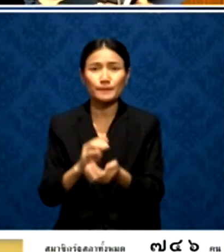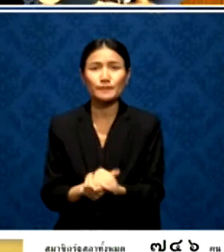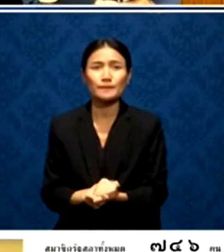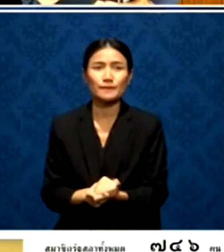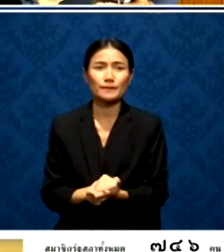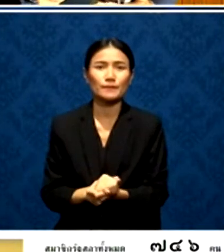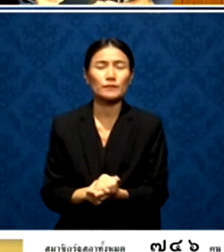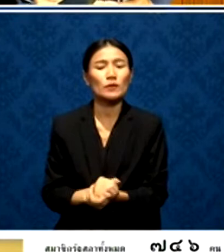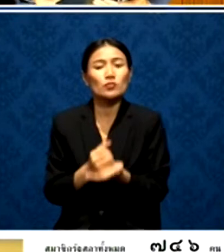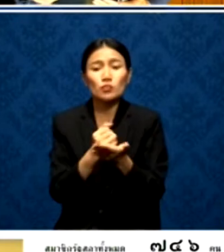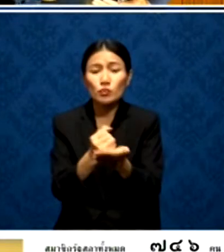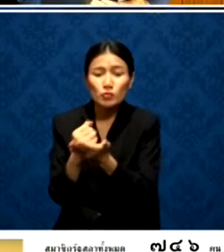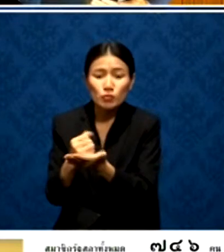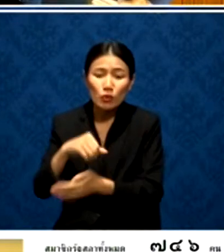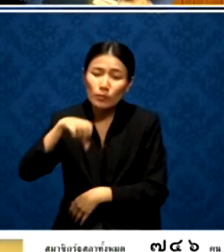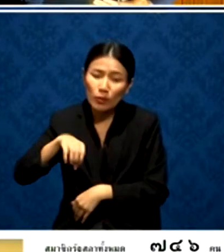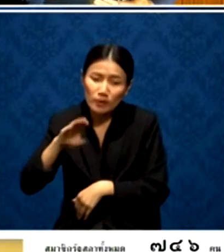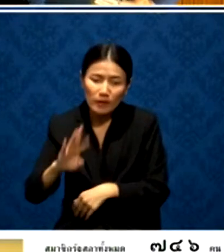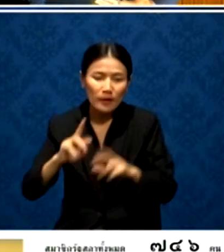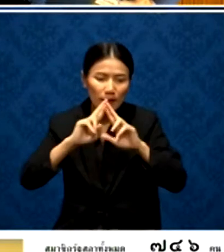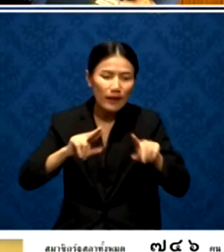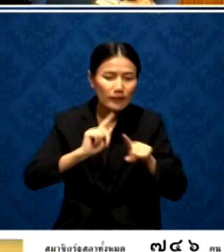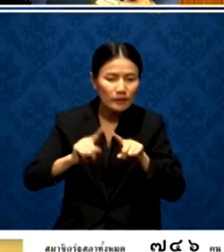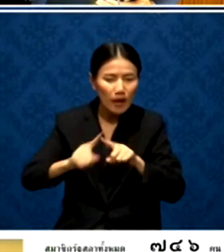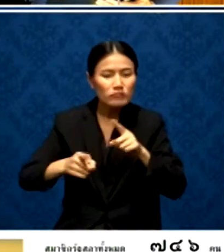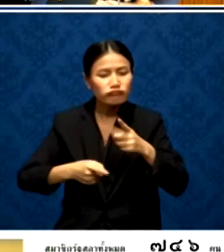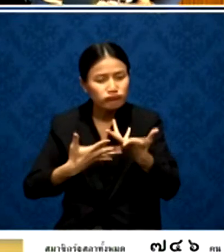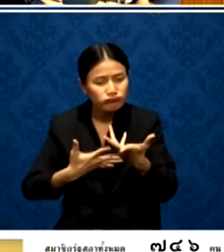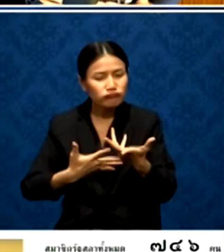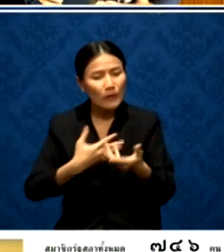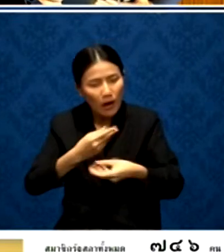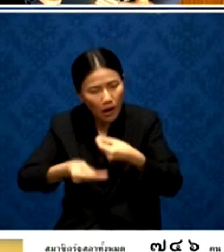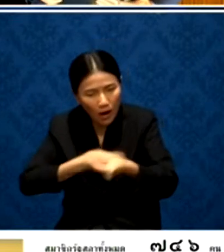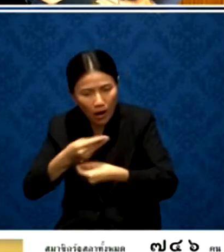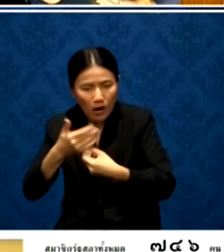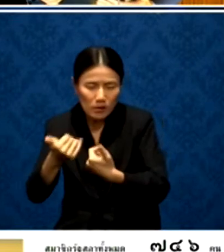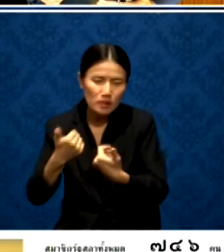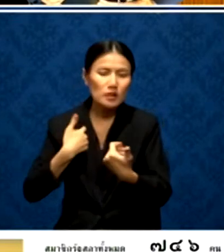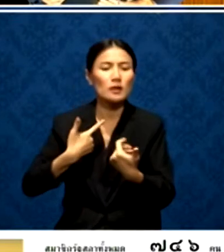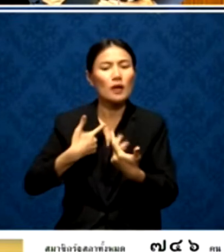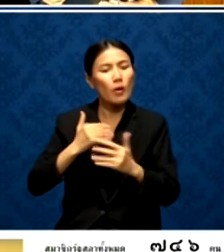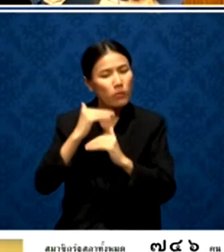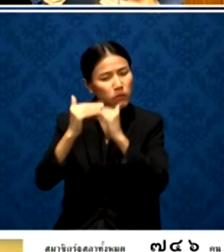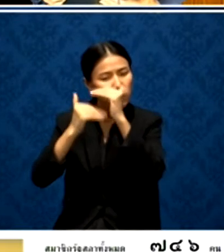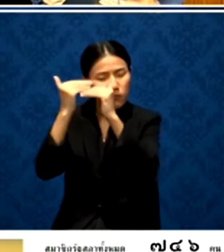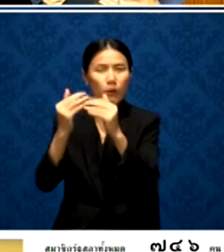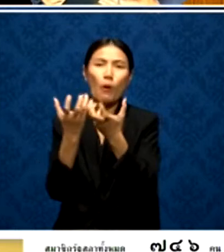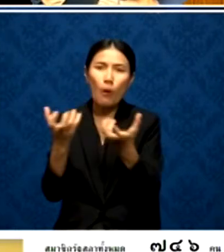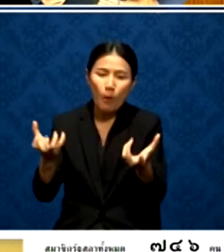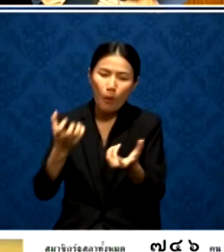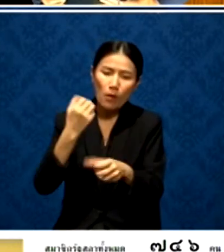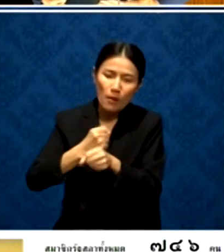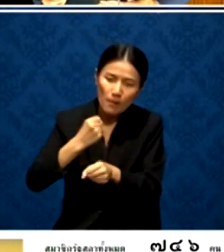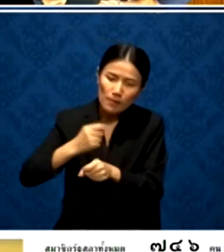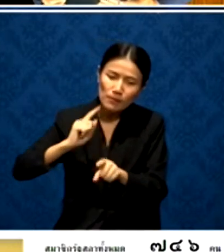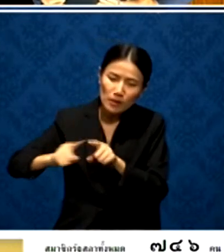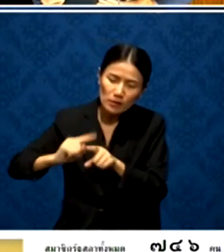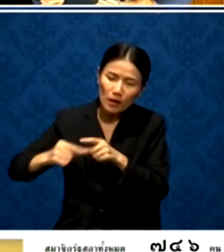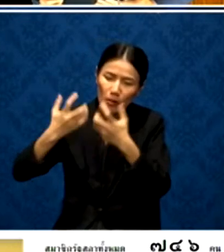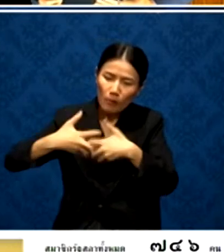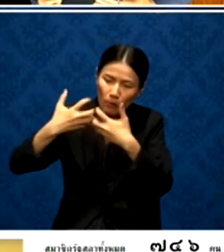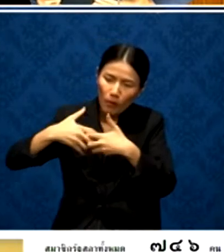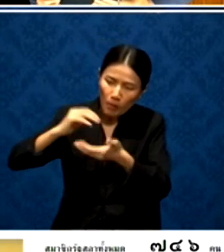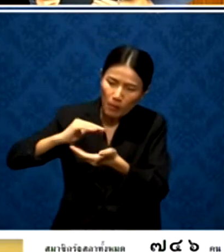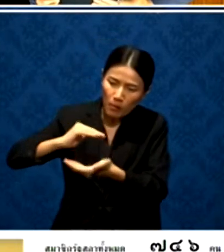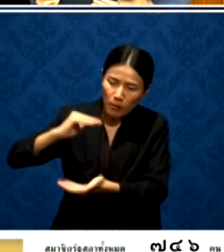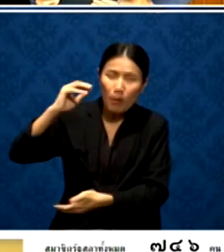และภาคธุรกิจที่จะขยายการลงทุนขยายกิจการเกิดการผลิตสินค้าที่มากขึ้นนำไปสู่การจ้